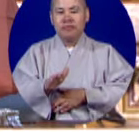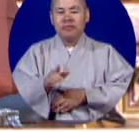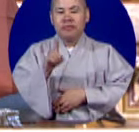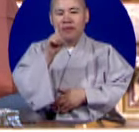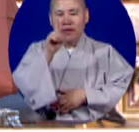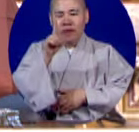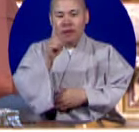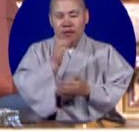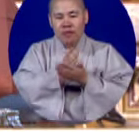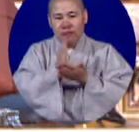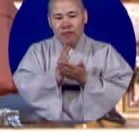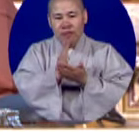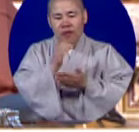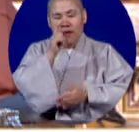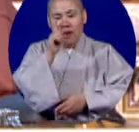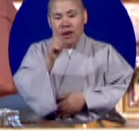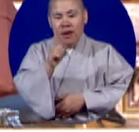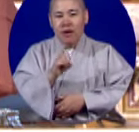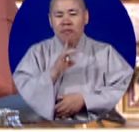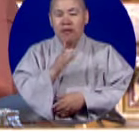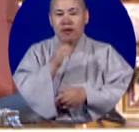한 가지를 딱 말하면